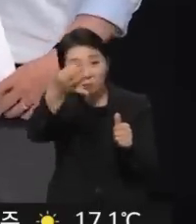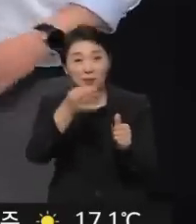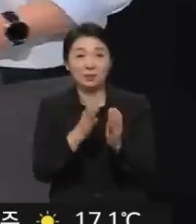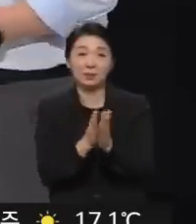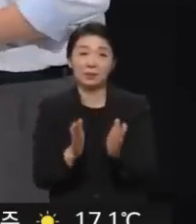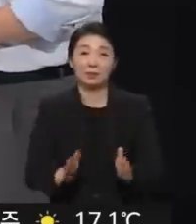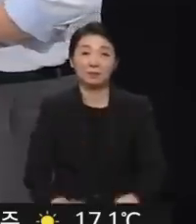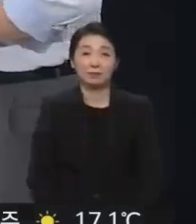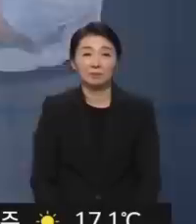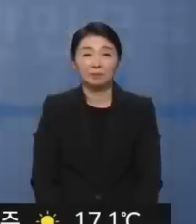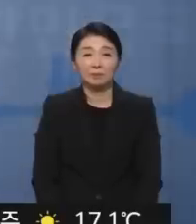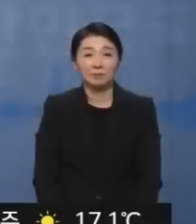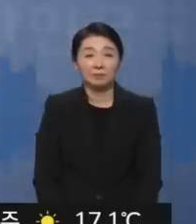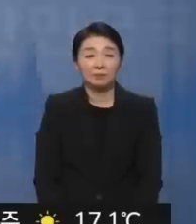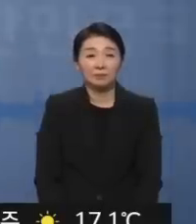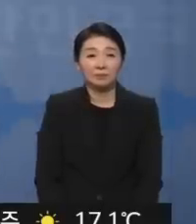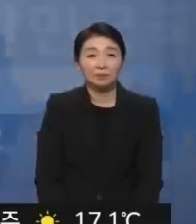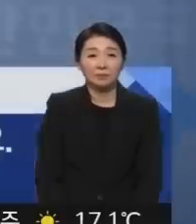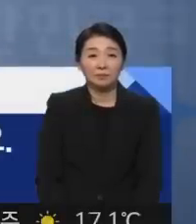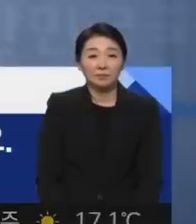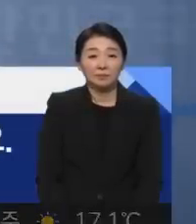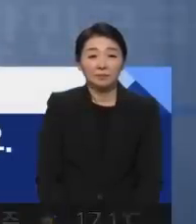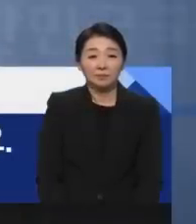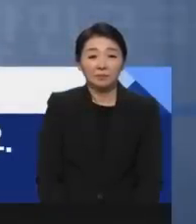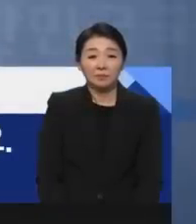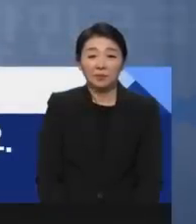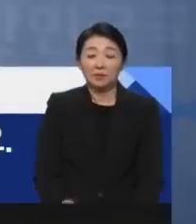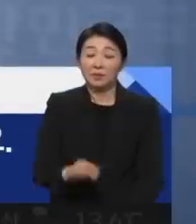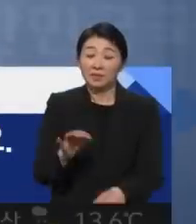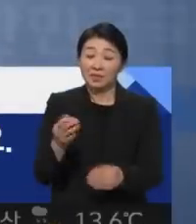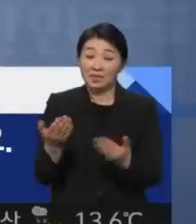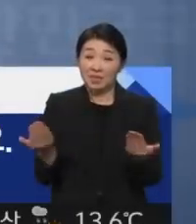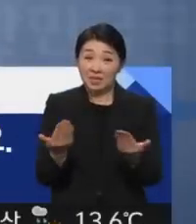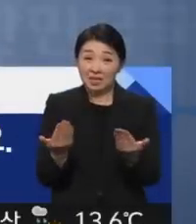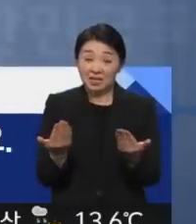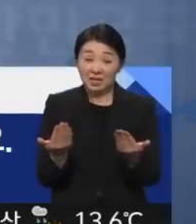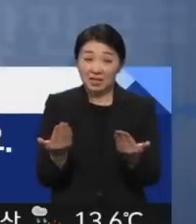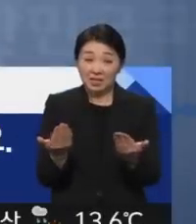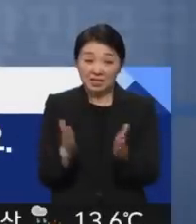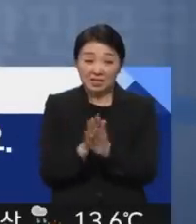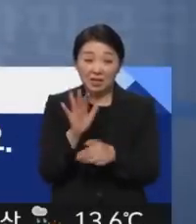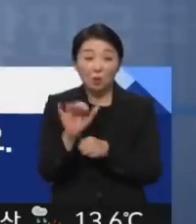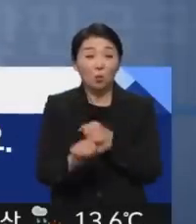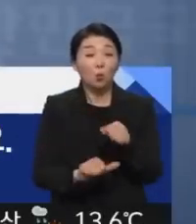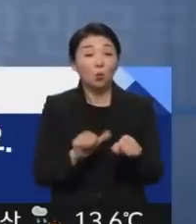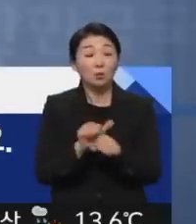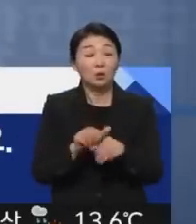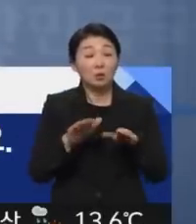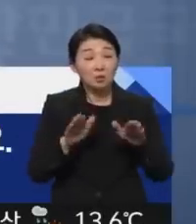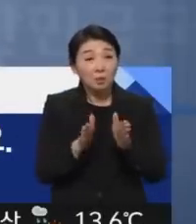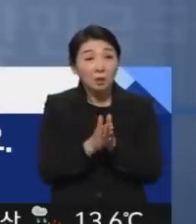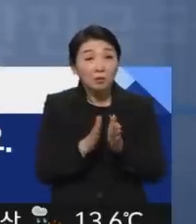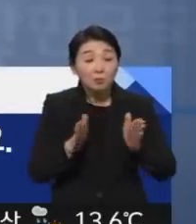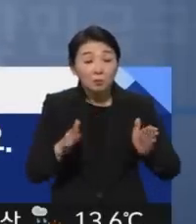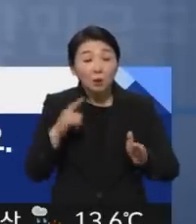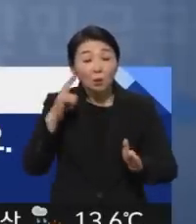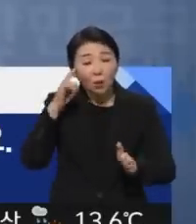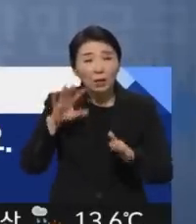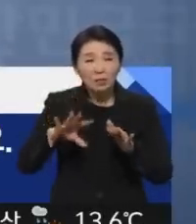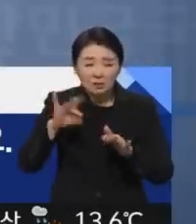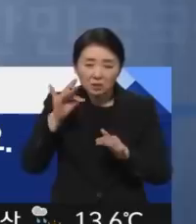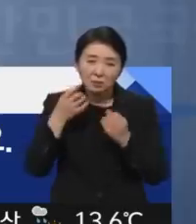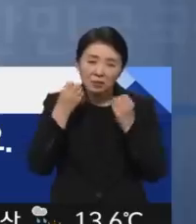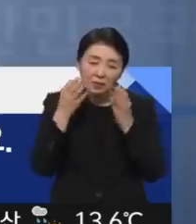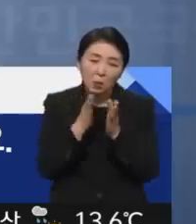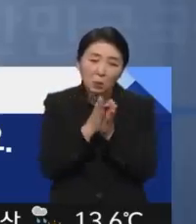시작했습니다. 임기 5년 아닙니까? 예. 이제 막 출발했는데 뭐 허니문 기간이라는 말도 있어요. 아직